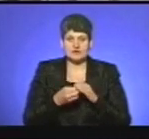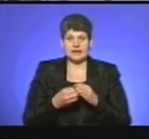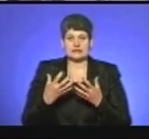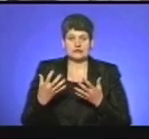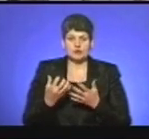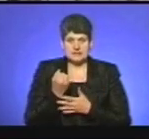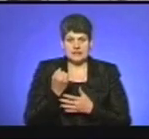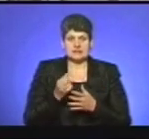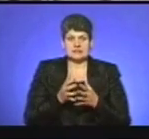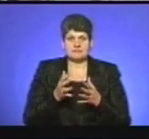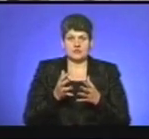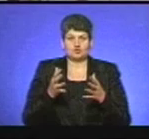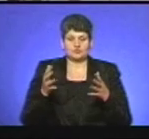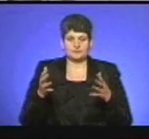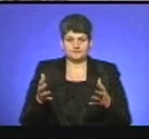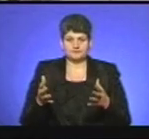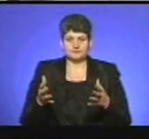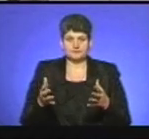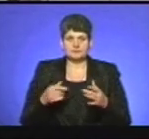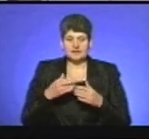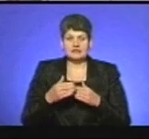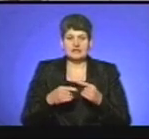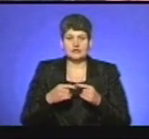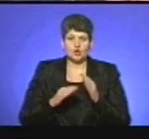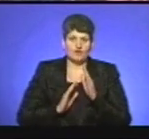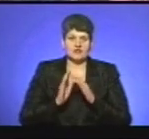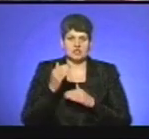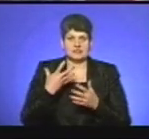досягнення, збільшувати. Іти до вершини своїх мрій.